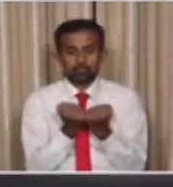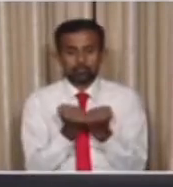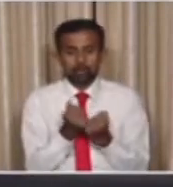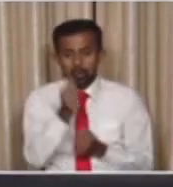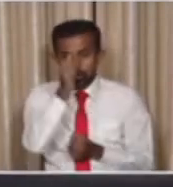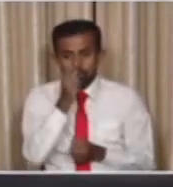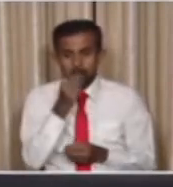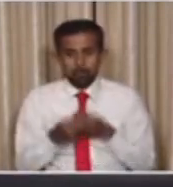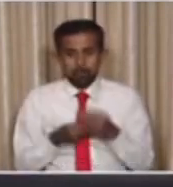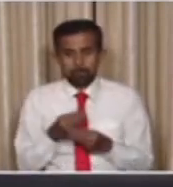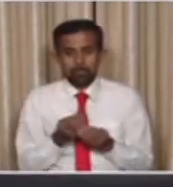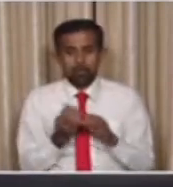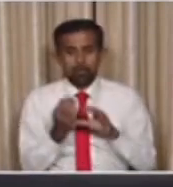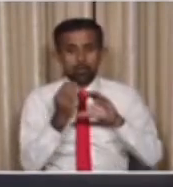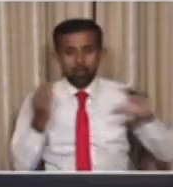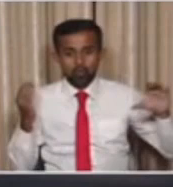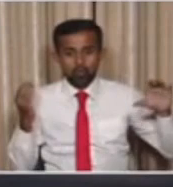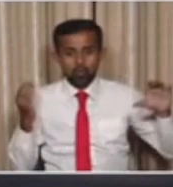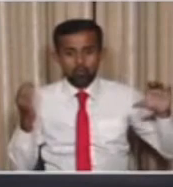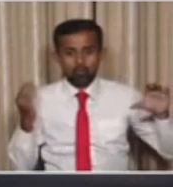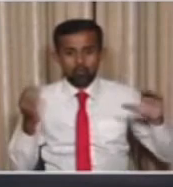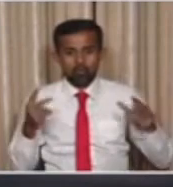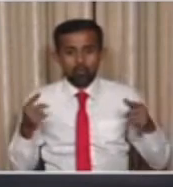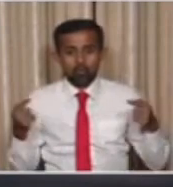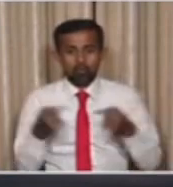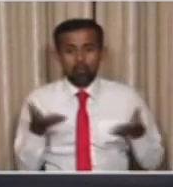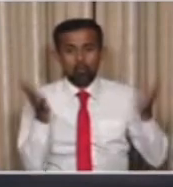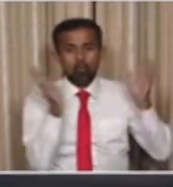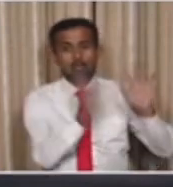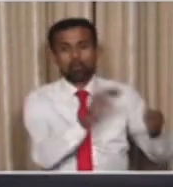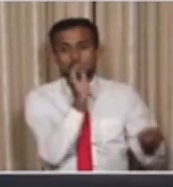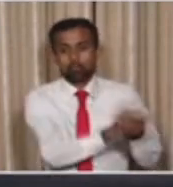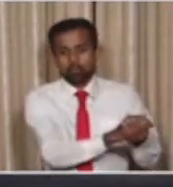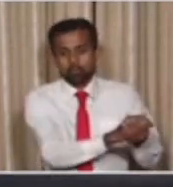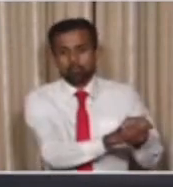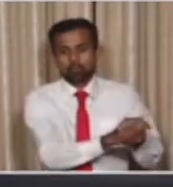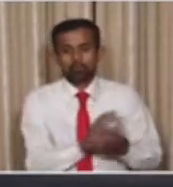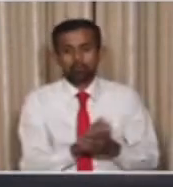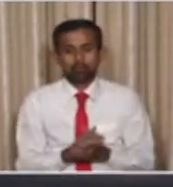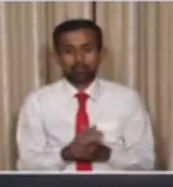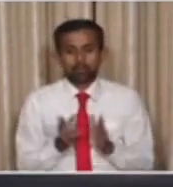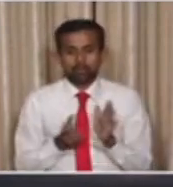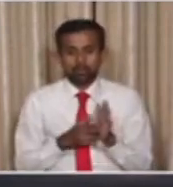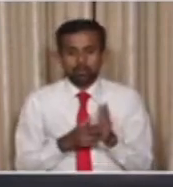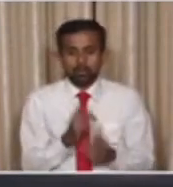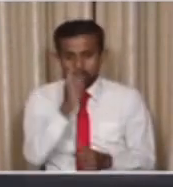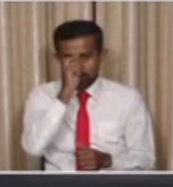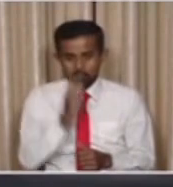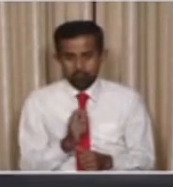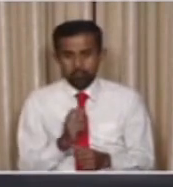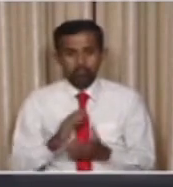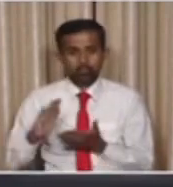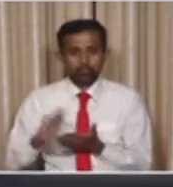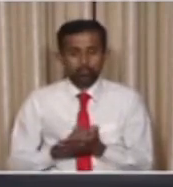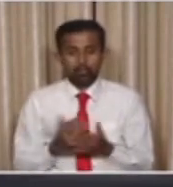මාෆියාවක් ක්‍රියාත්මක කළ මේ මැදිරි ටික බරාය ඇතුලේ ගොඩ ගහලා තිබුණා. ගරු නිමල් සිරිපාල සිල්ලා ඇමතිතුමා මැදිහත්